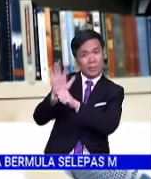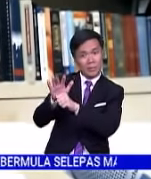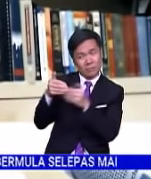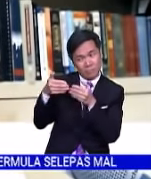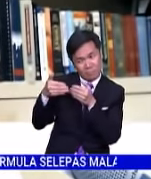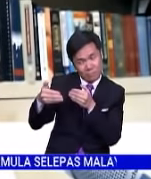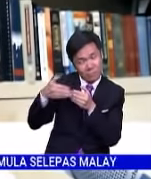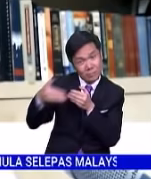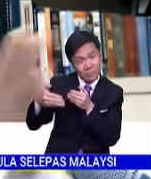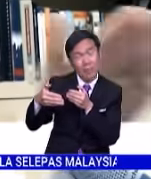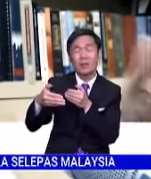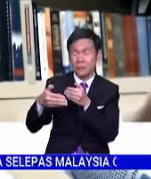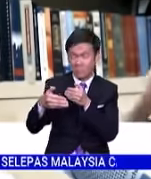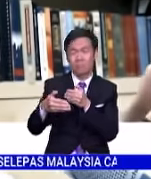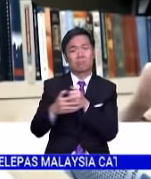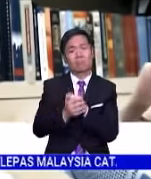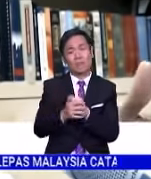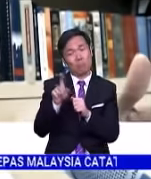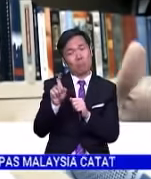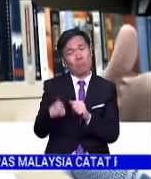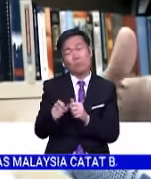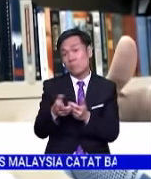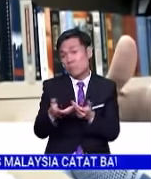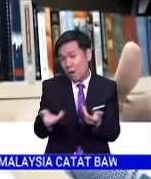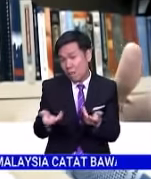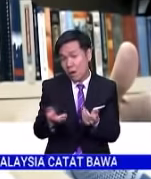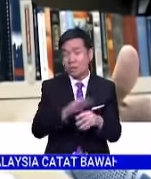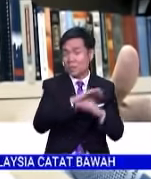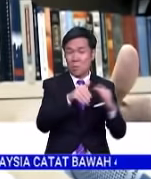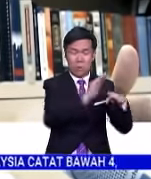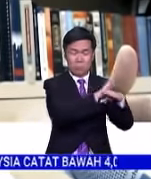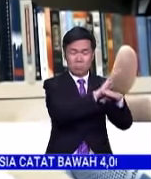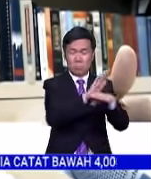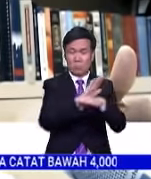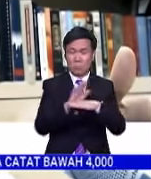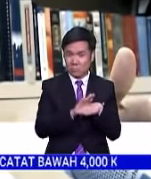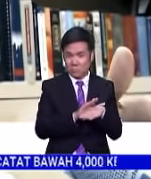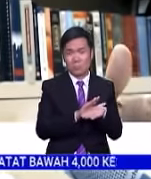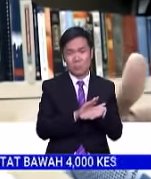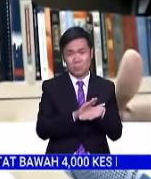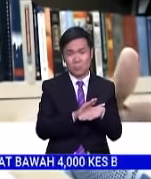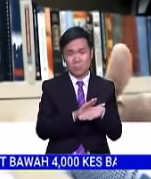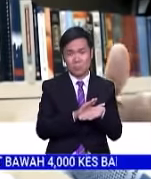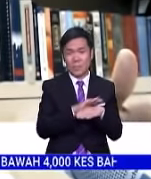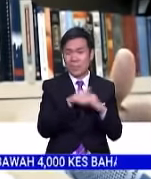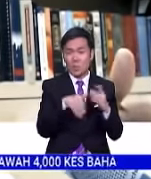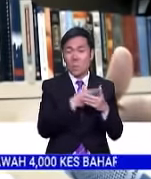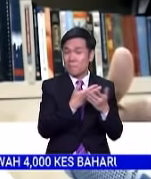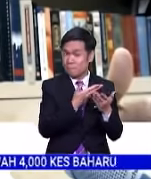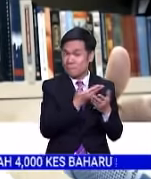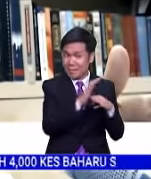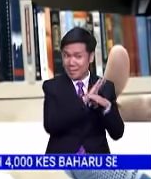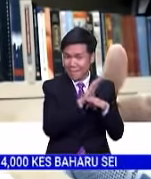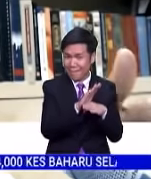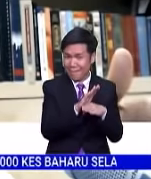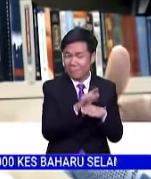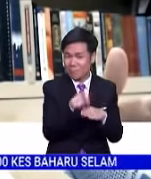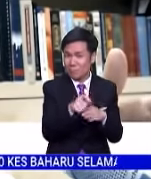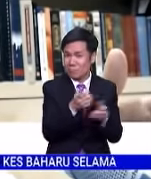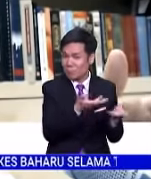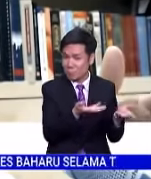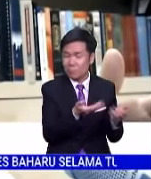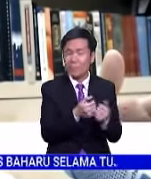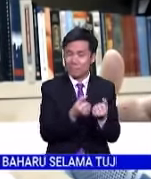panjang, setiap masa tu semua peniaga-peniaga, semua bisnes dan perniagaan harus diberi